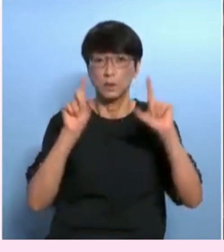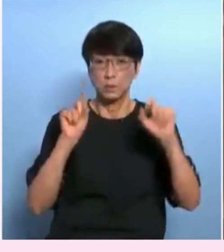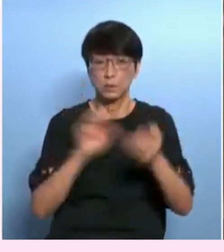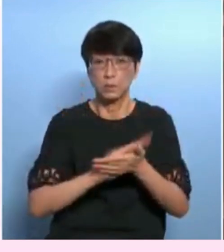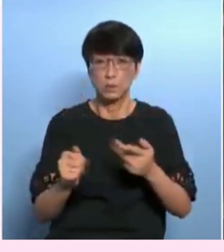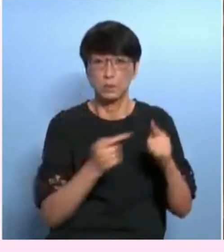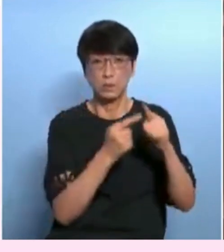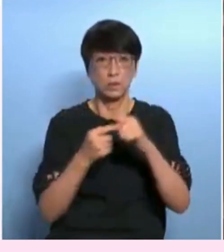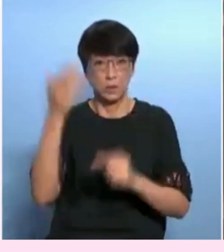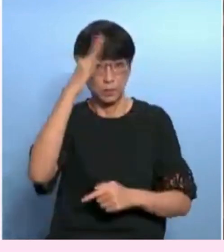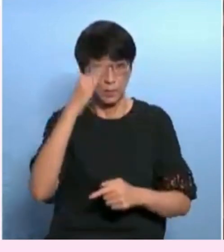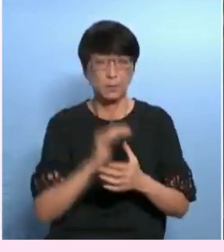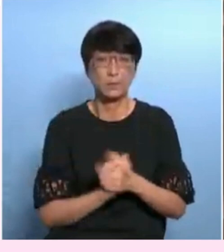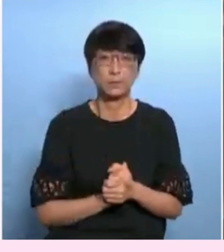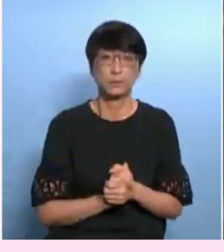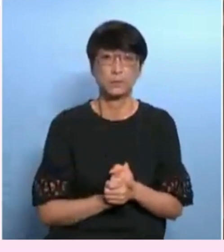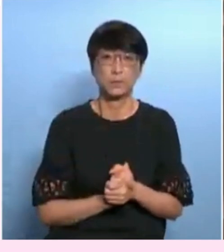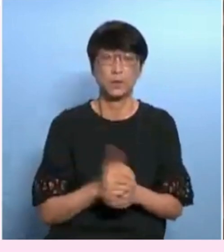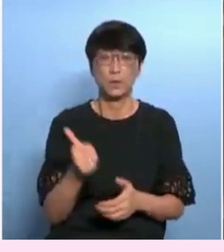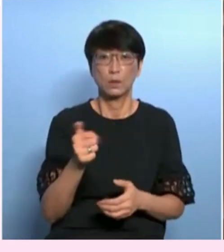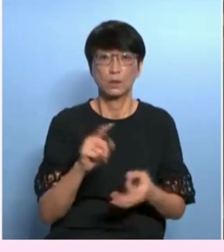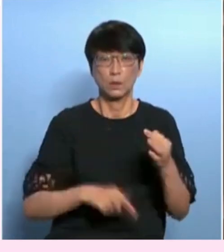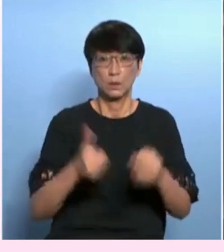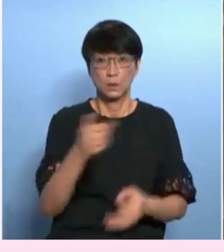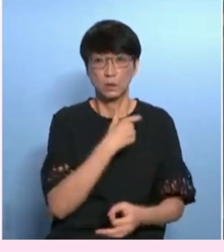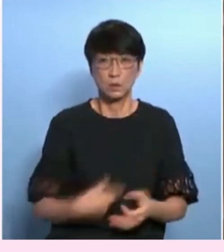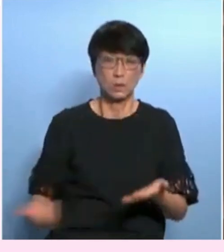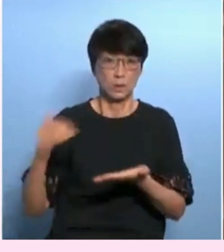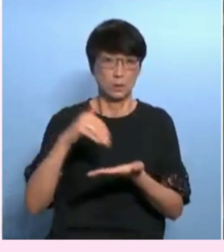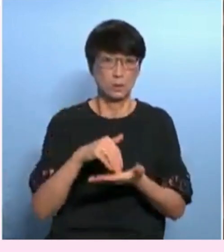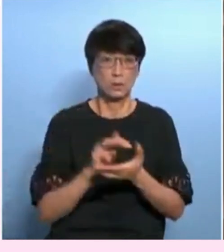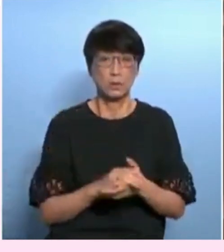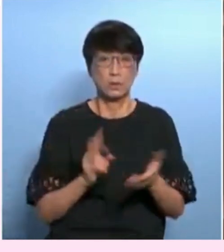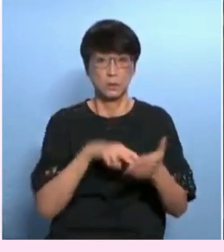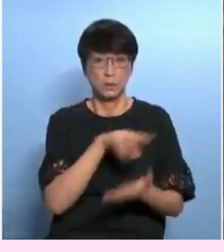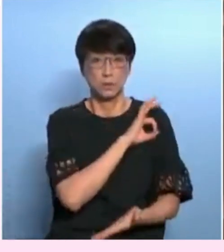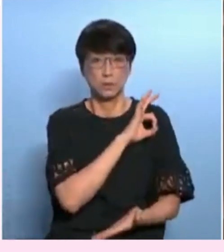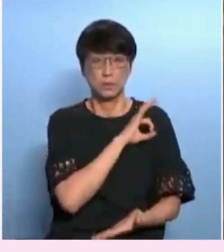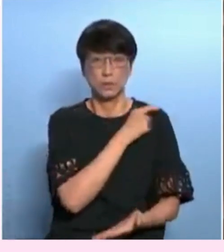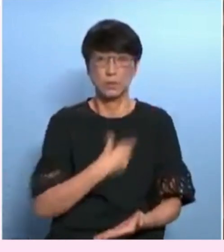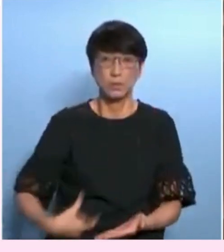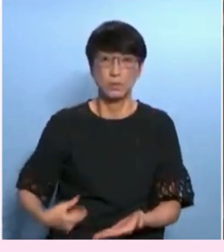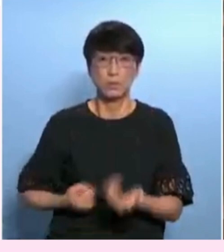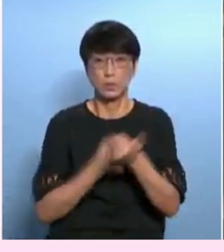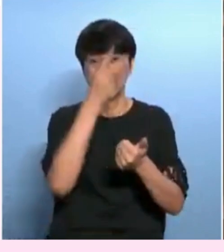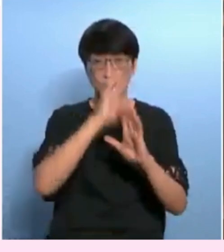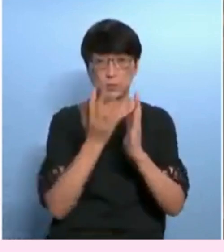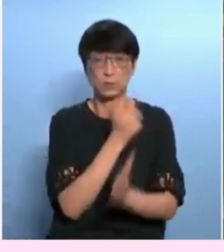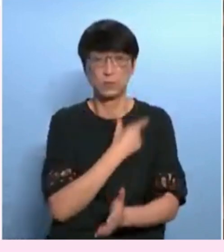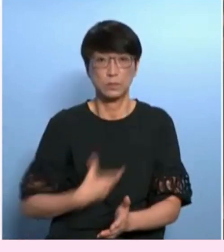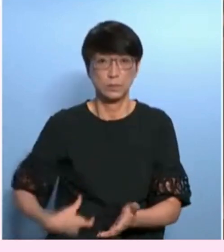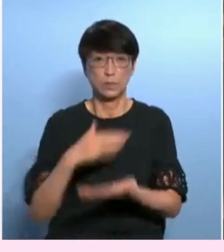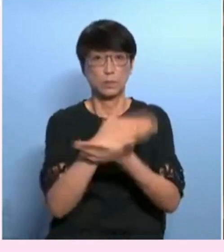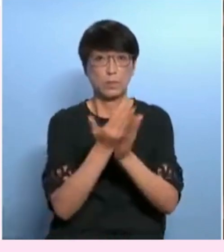可以明白。咁其實喺呢方面咧，我都好多謝啊謝議員咧，係一直以嚟嚇作為立法會嘅議員，都包括好多建制派嘅議員咧，喺